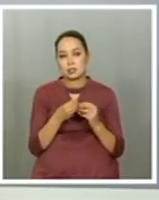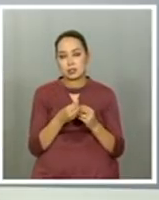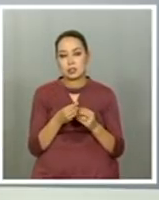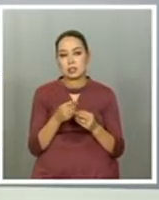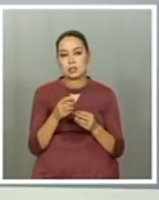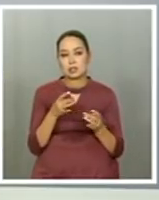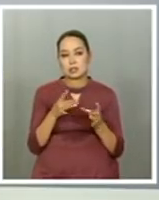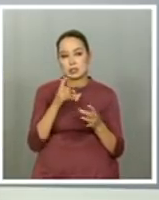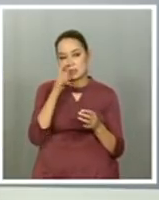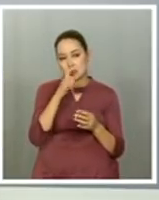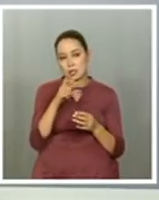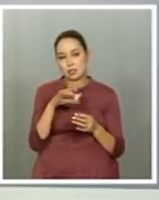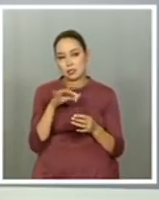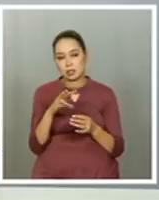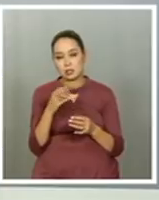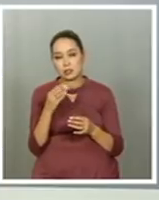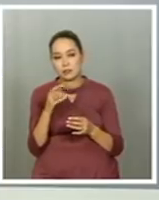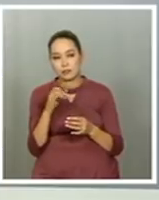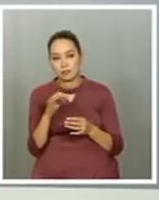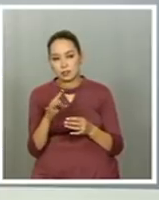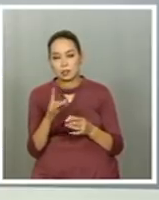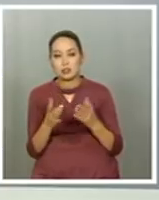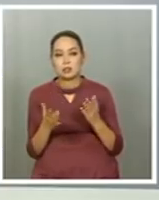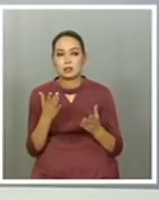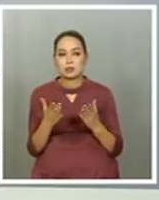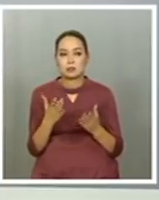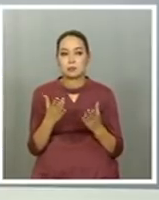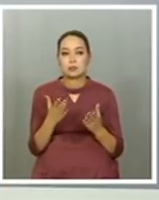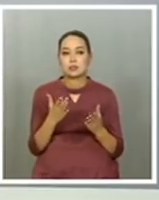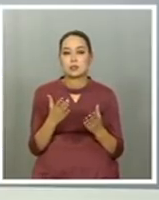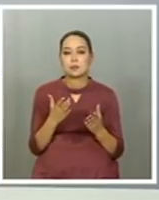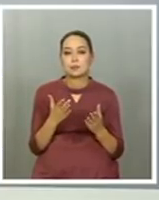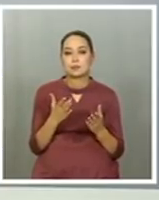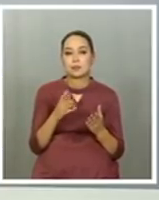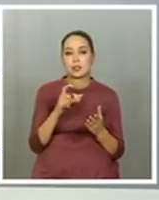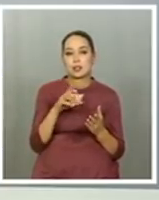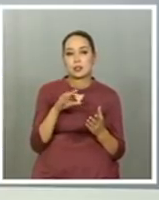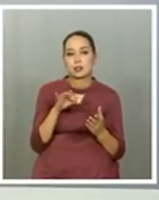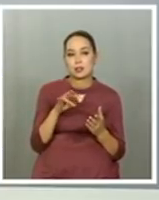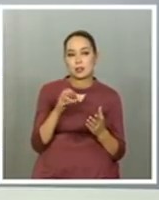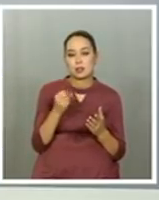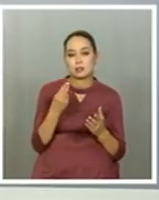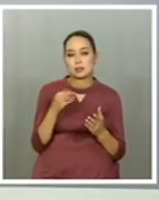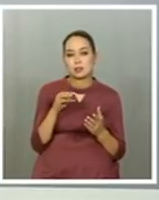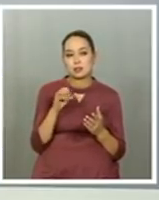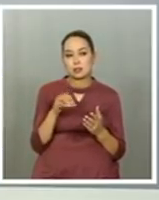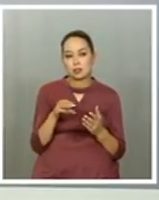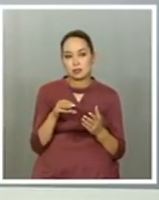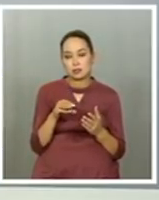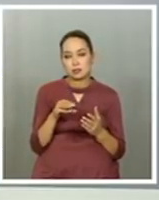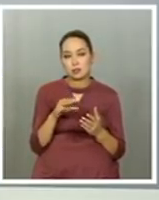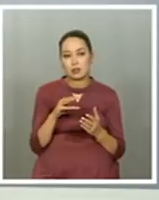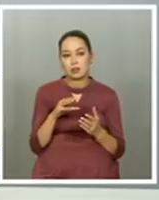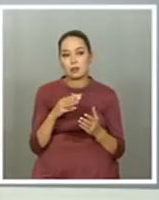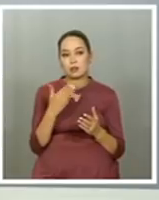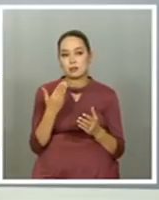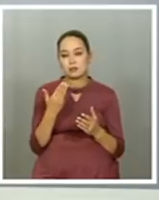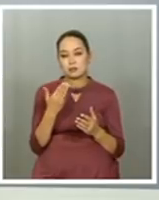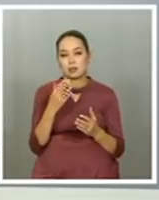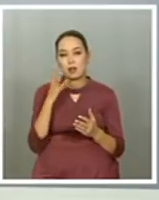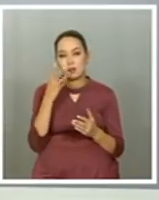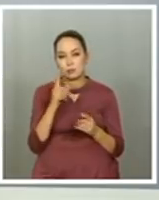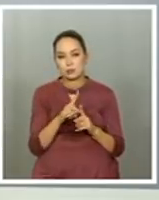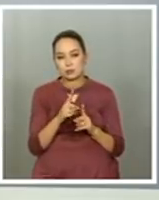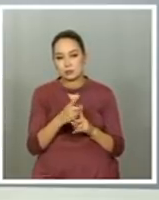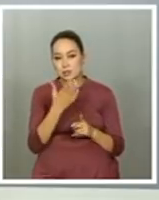қышқылының этил эфирі, немесе этил ацетат, яғни алмортисті күрделі